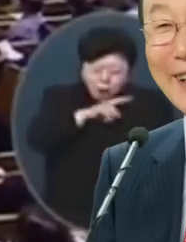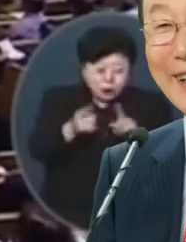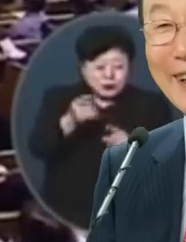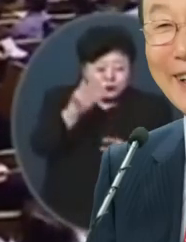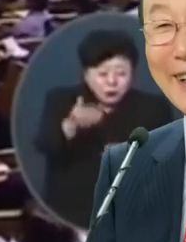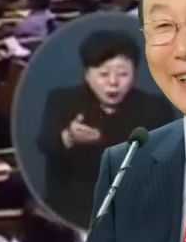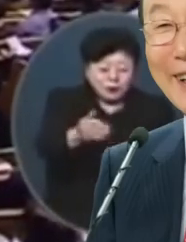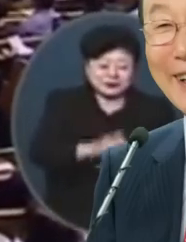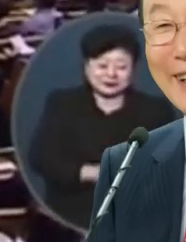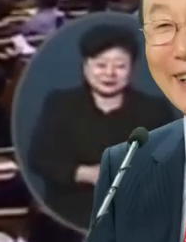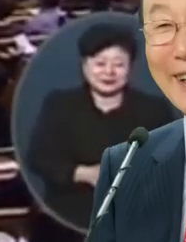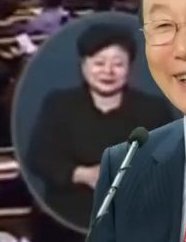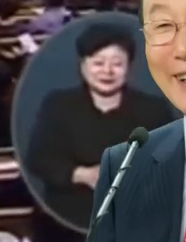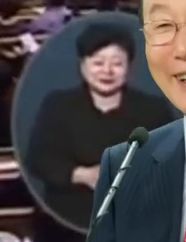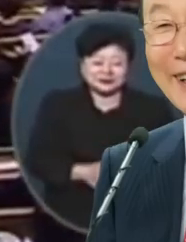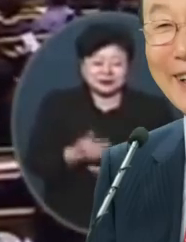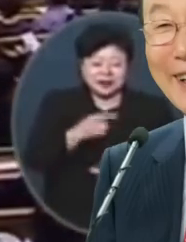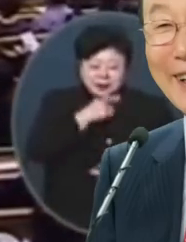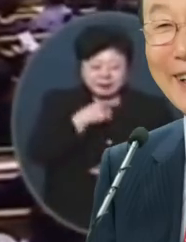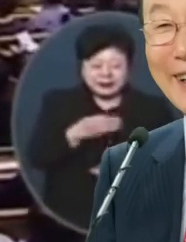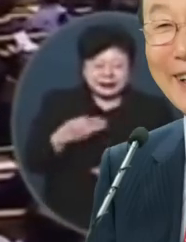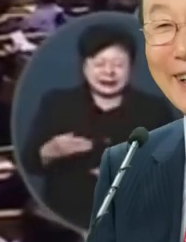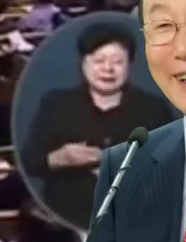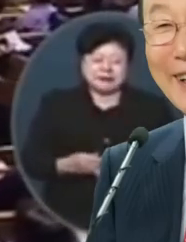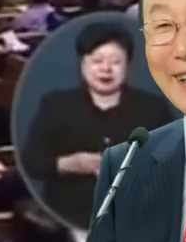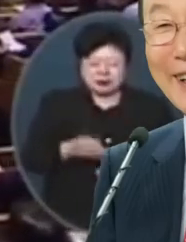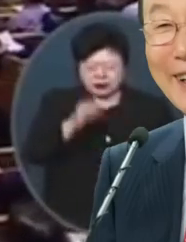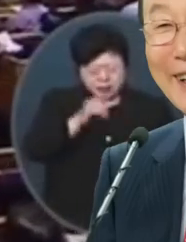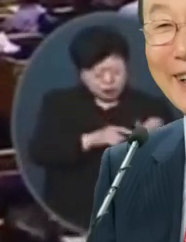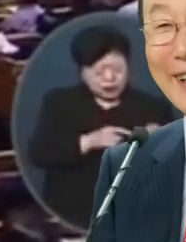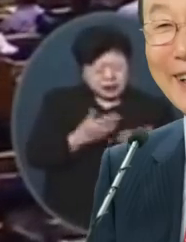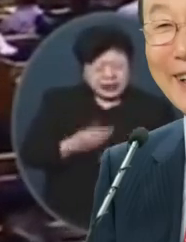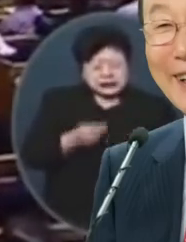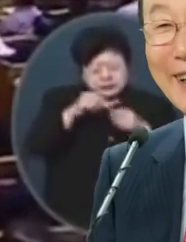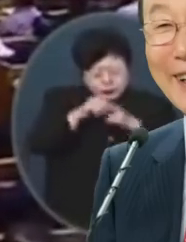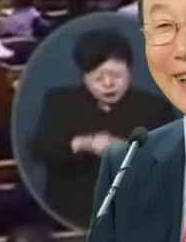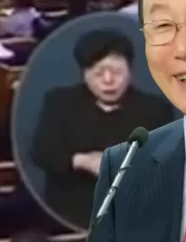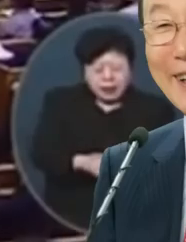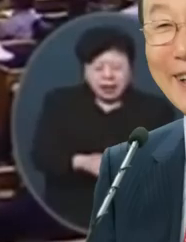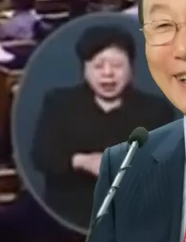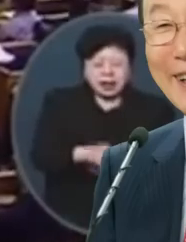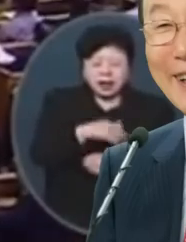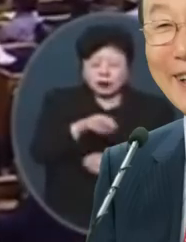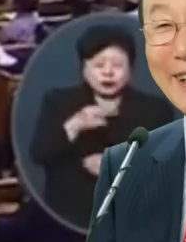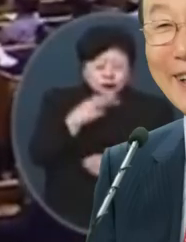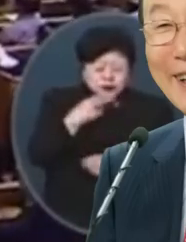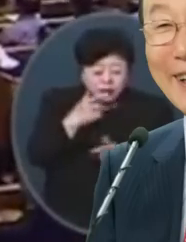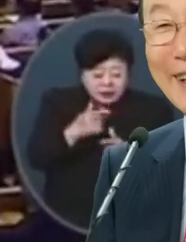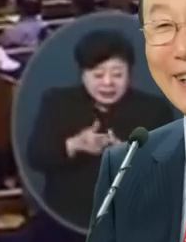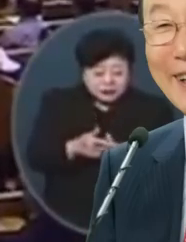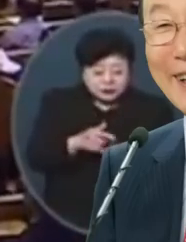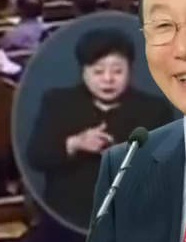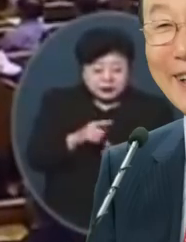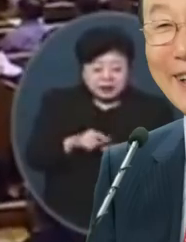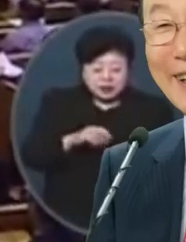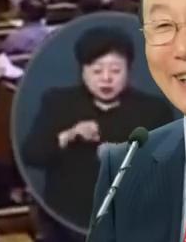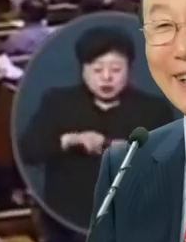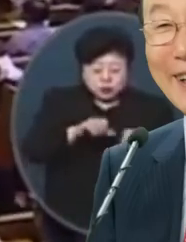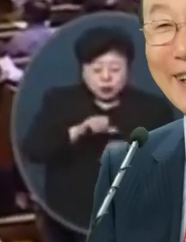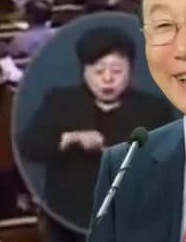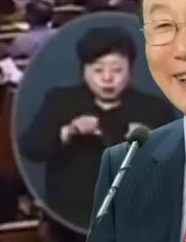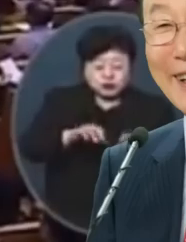고쳐주었었습니다. 이 힐룩바라는 여인도 좌절하고 절망하고 올 때 갈 데가 없는데 예수님에 대한 소문을